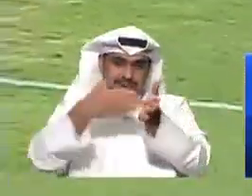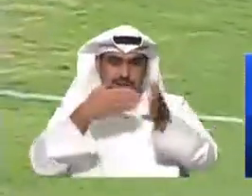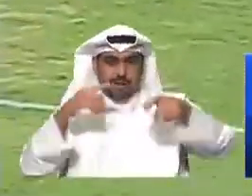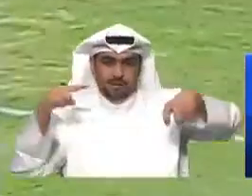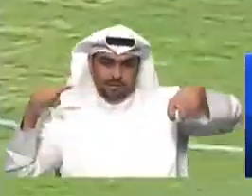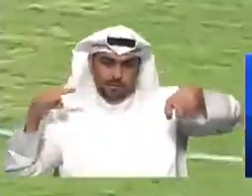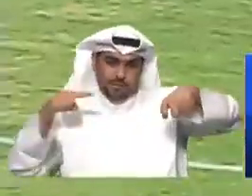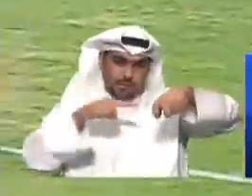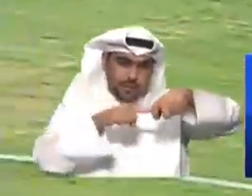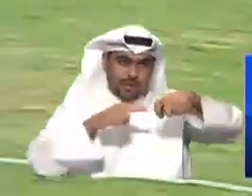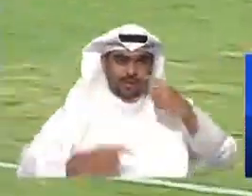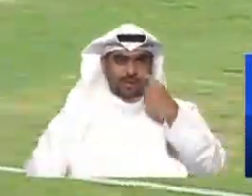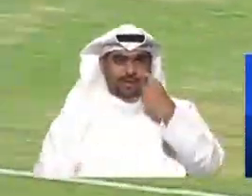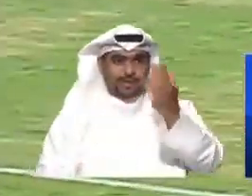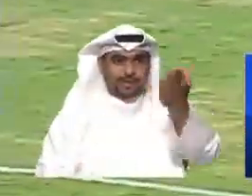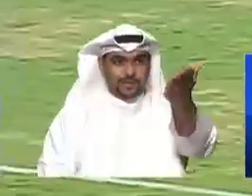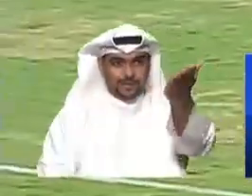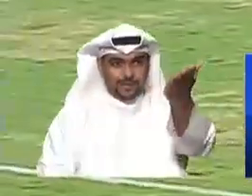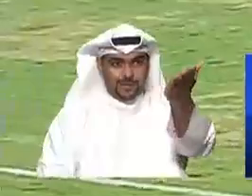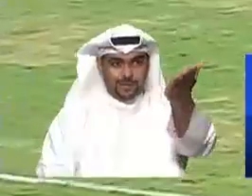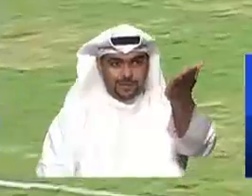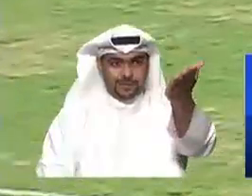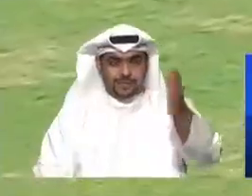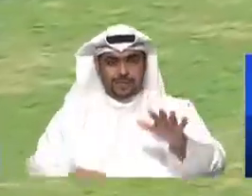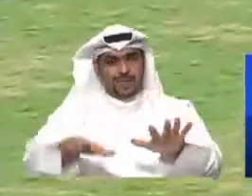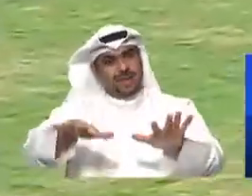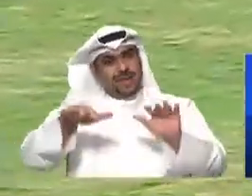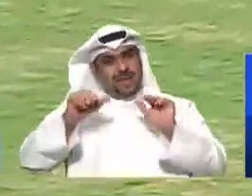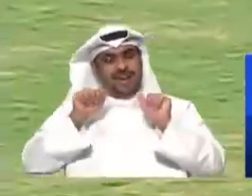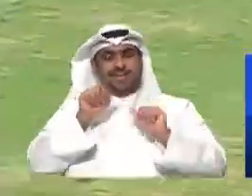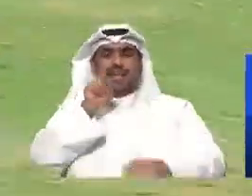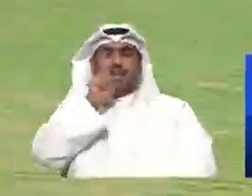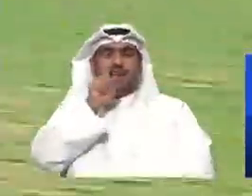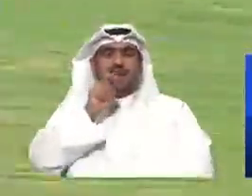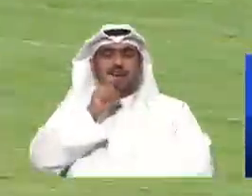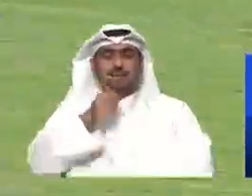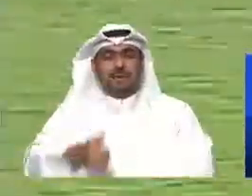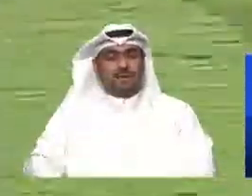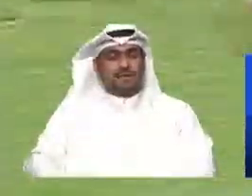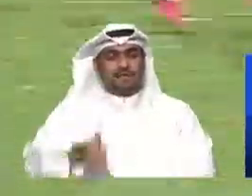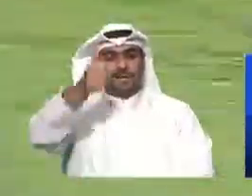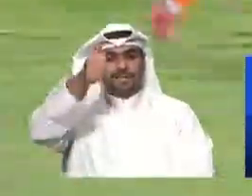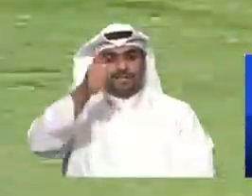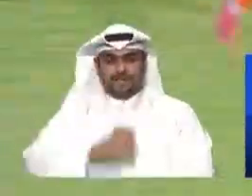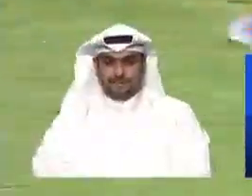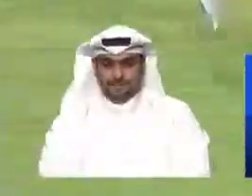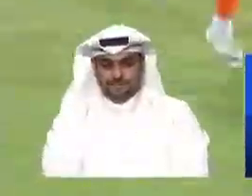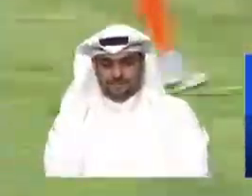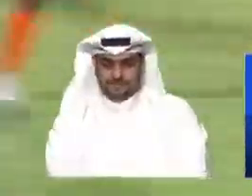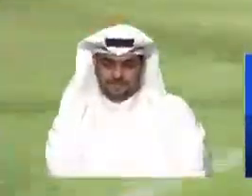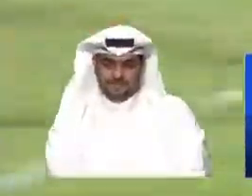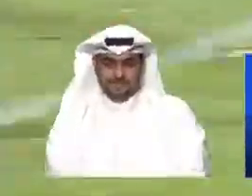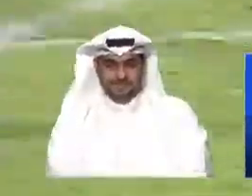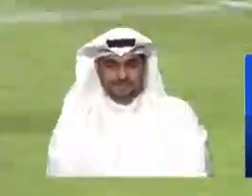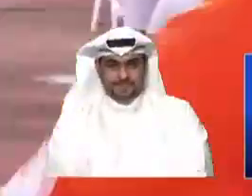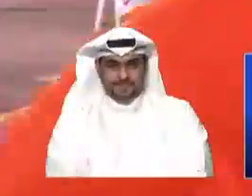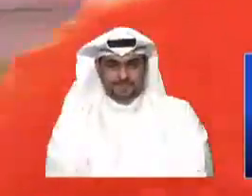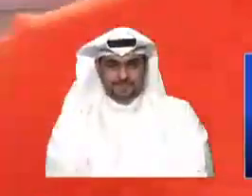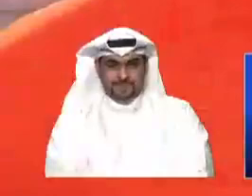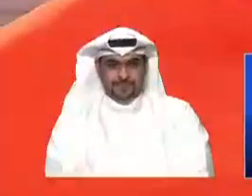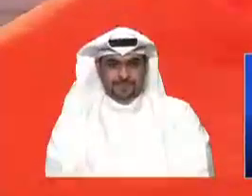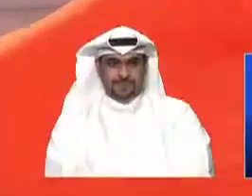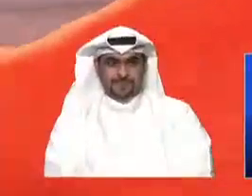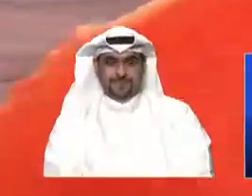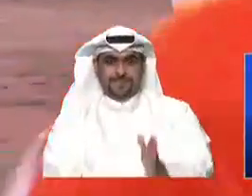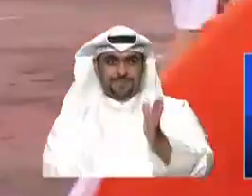أمضاه محمد صفر لتنتهي بعدها المواجهة بهدفين لكاظمة مقابل هدف للسالمية. هارد